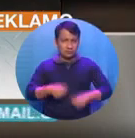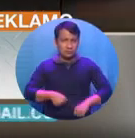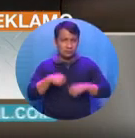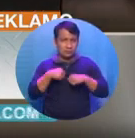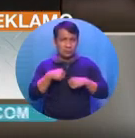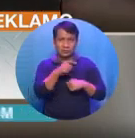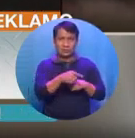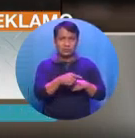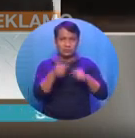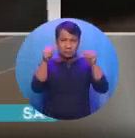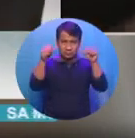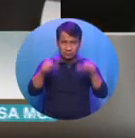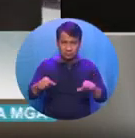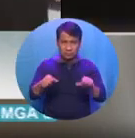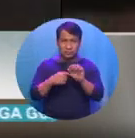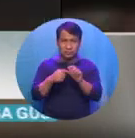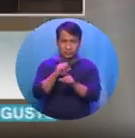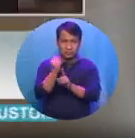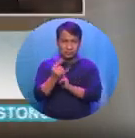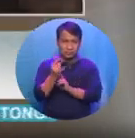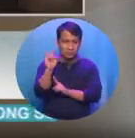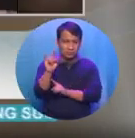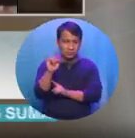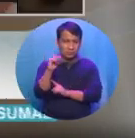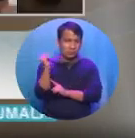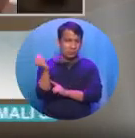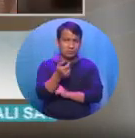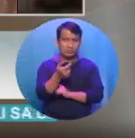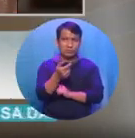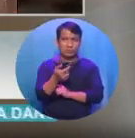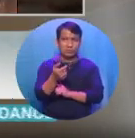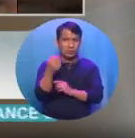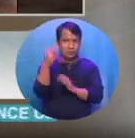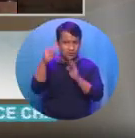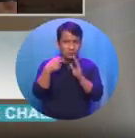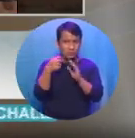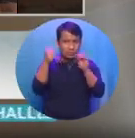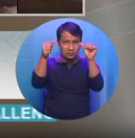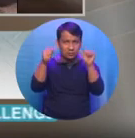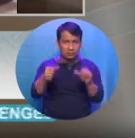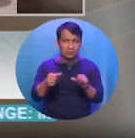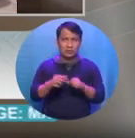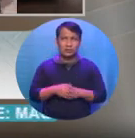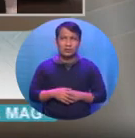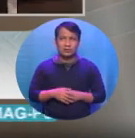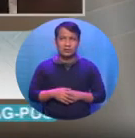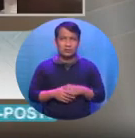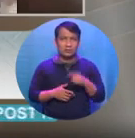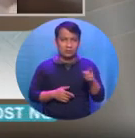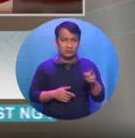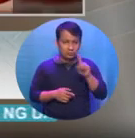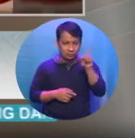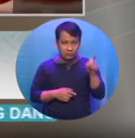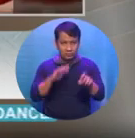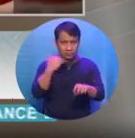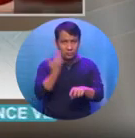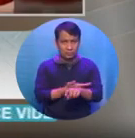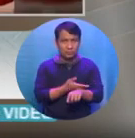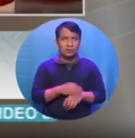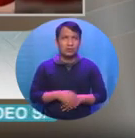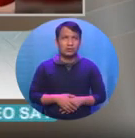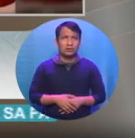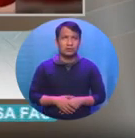pinagmamalaki niya at pinupost niya sa social media? Oh, lahat ng binigay, sir. Pinupost niya. Uy, may anak po kayo? May mga anak? Wala,